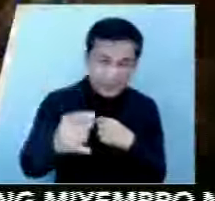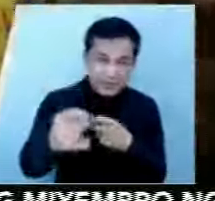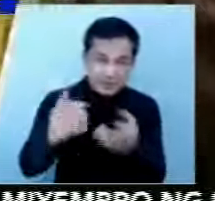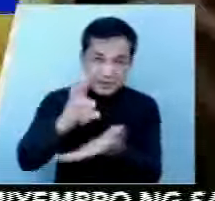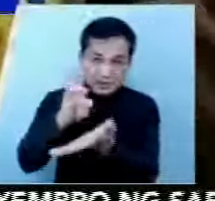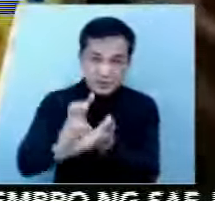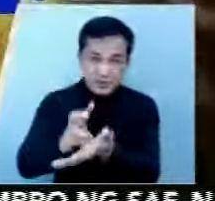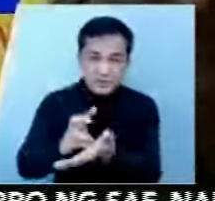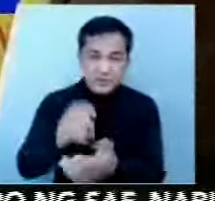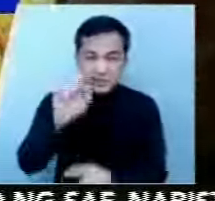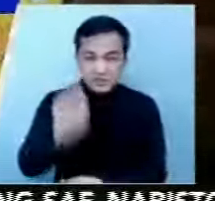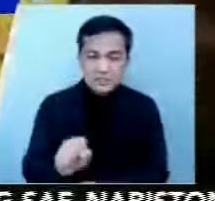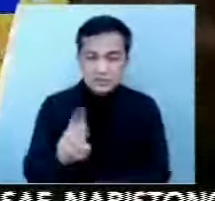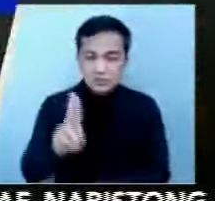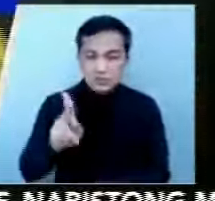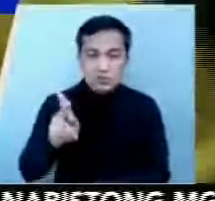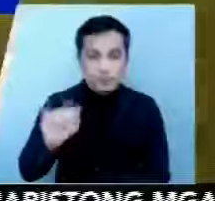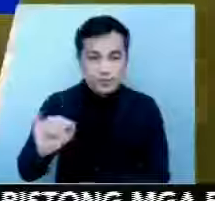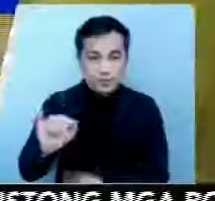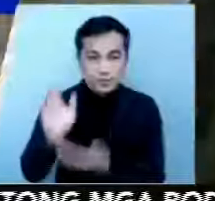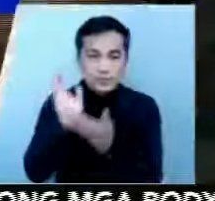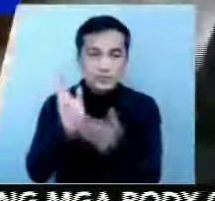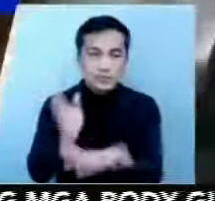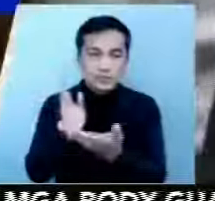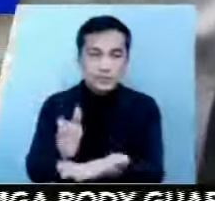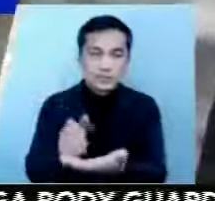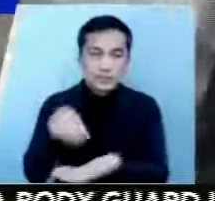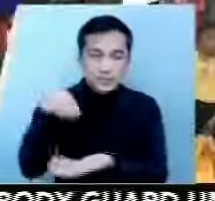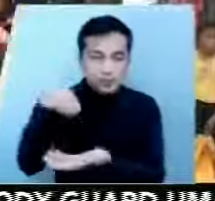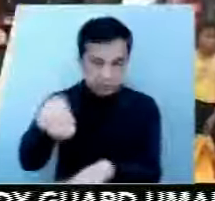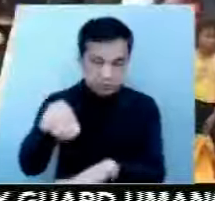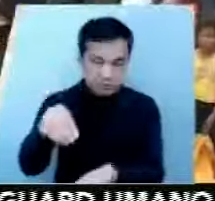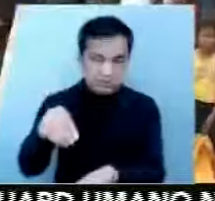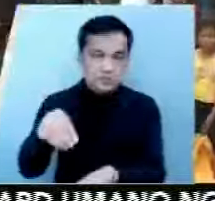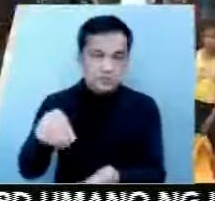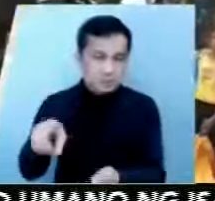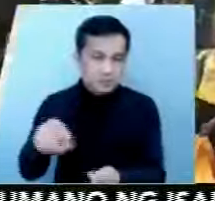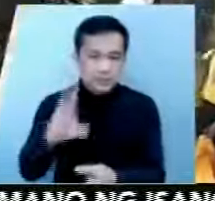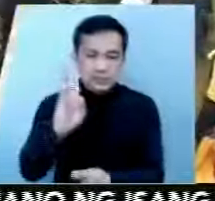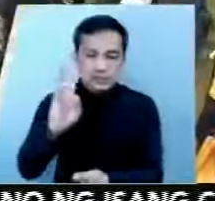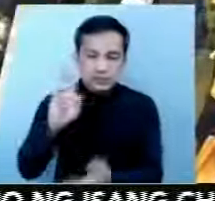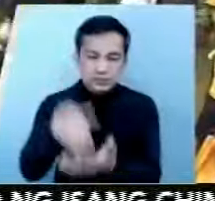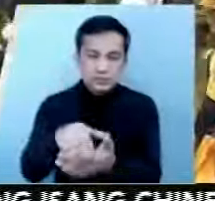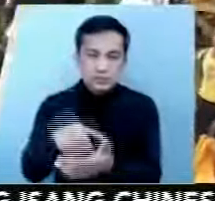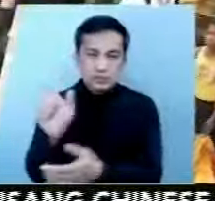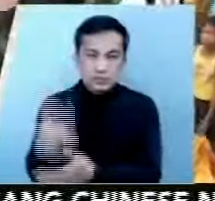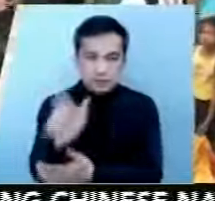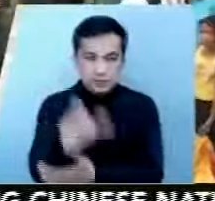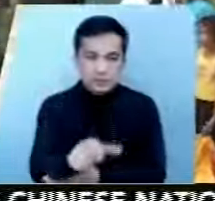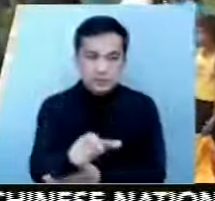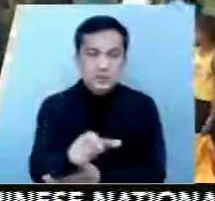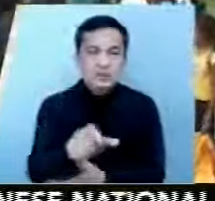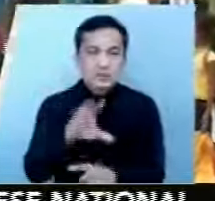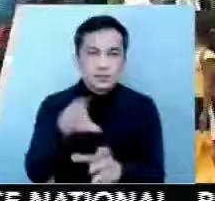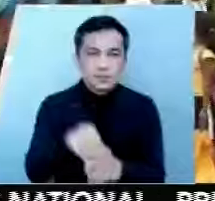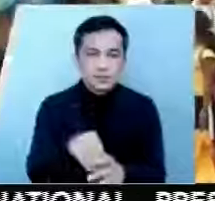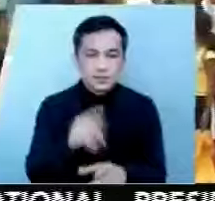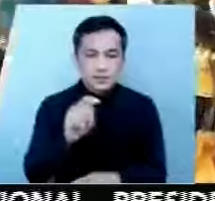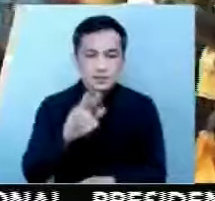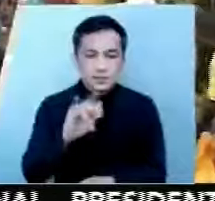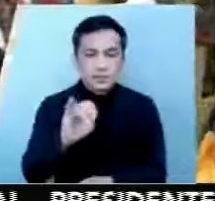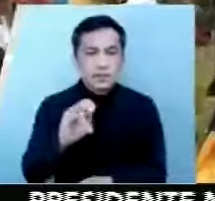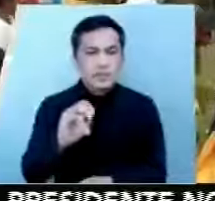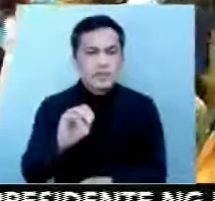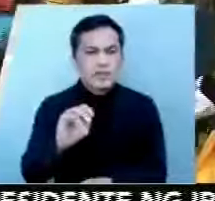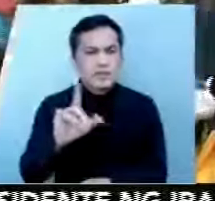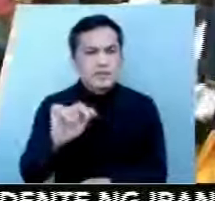Upi naman tayo naghatid ng mga relief goods sa 6,000 individual. Kabilang na ang tribong Langbangian at